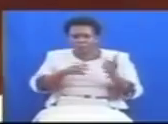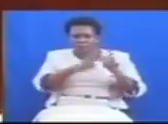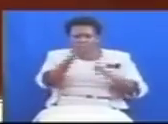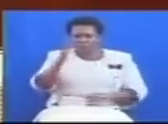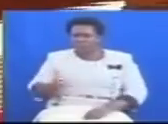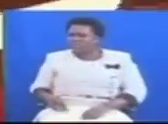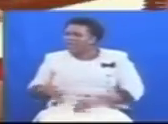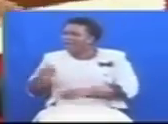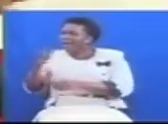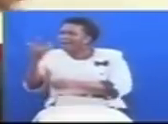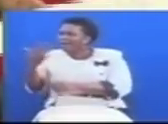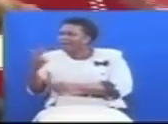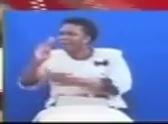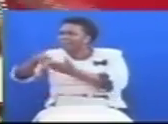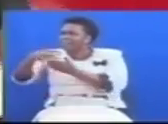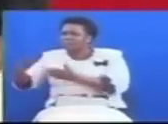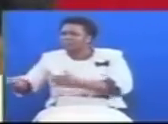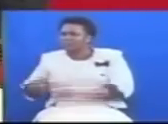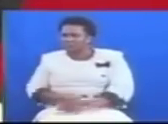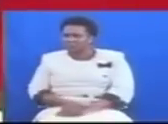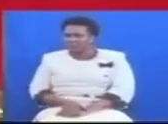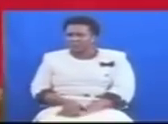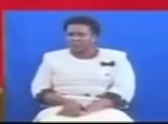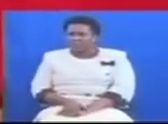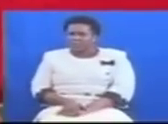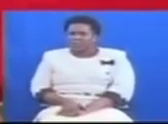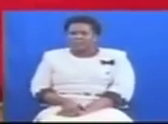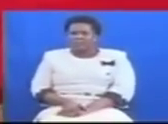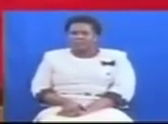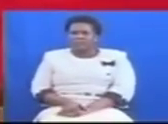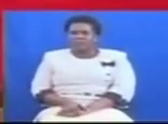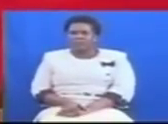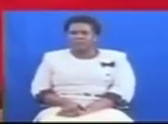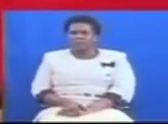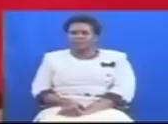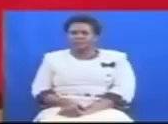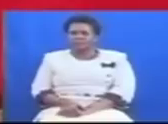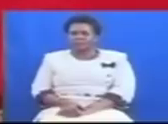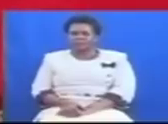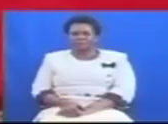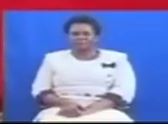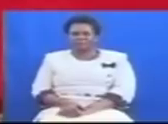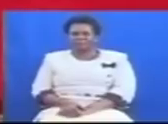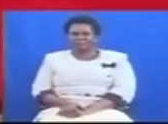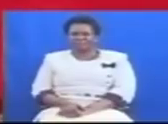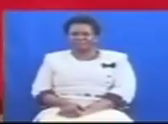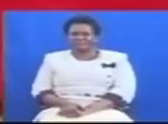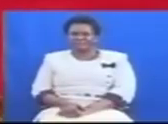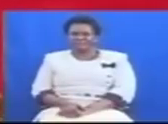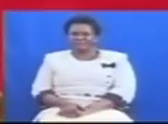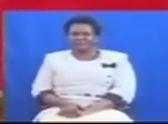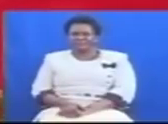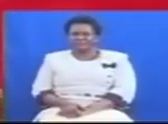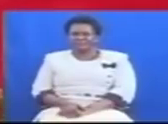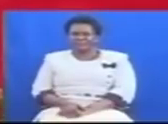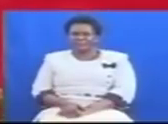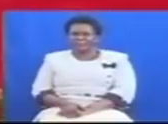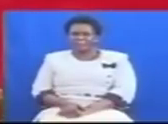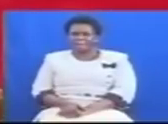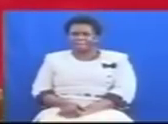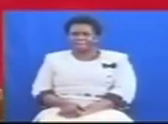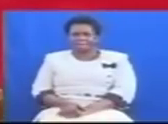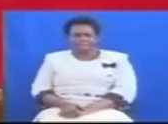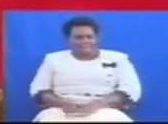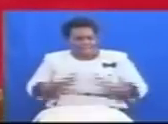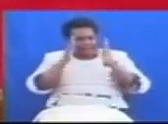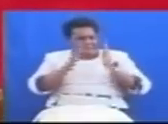ufumbuzi? Mheshimiwa Musa Ramadhani Sima, naibu waziri, anajibu. Kwa niaba ya waziri wa nchi, ofisi ya makamu wa